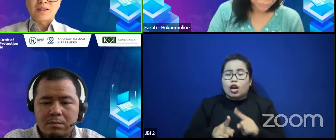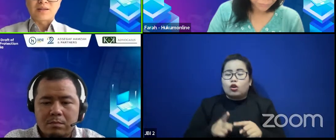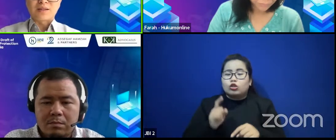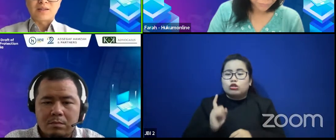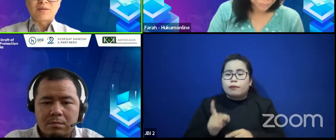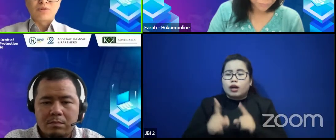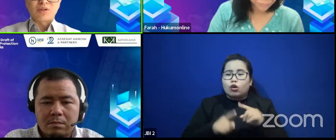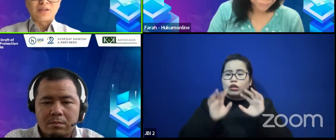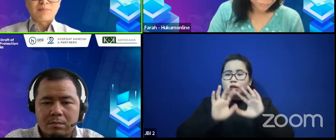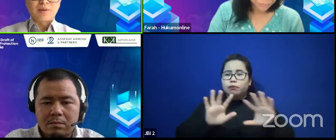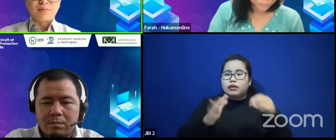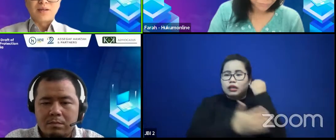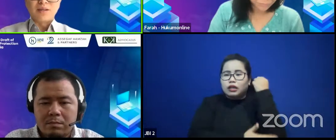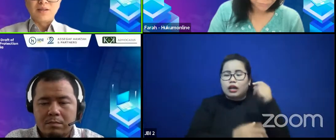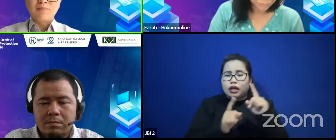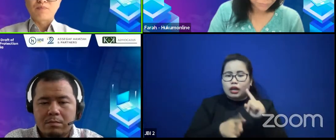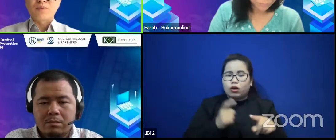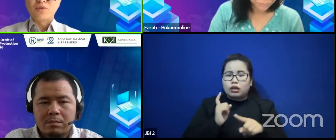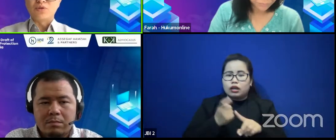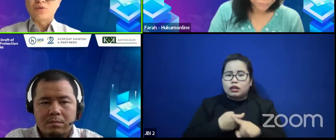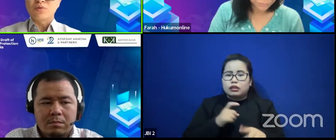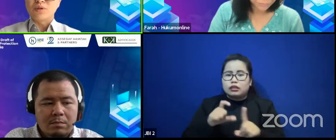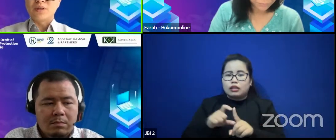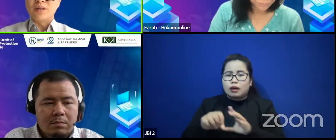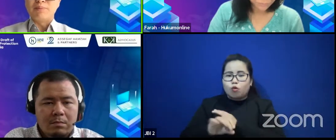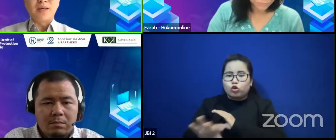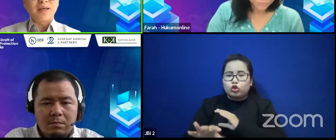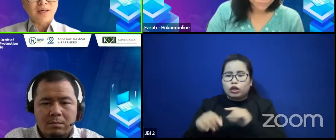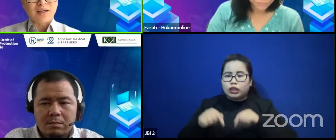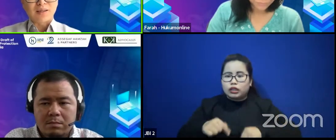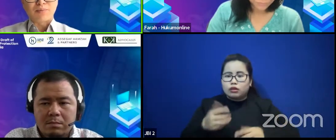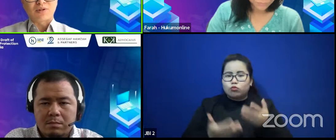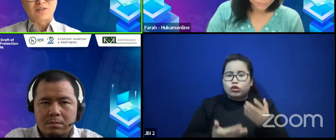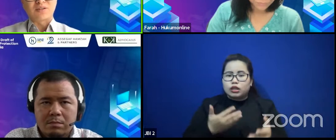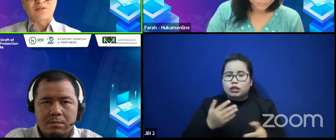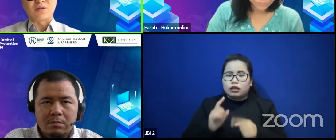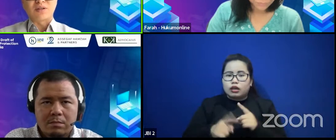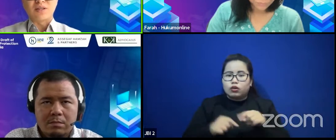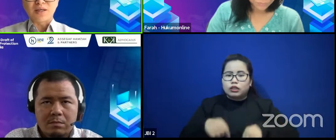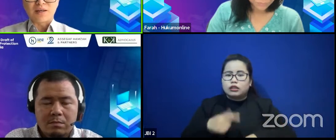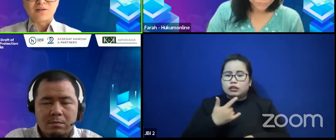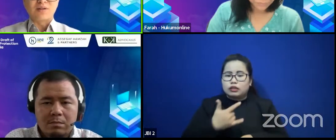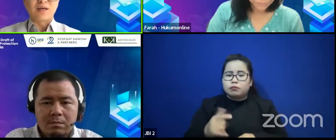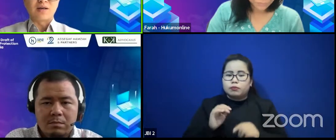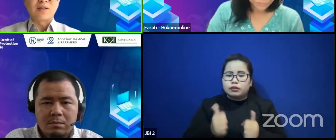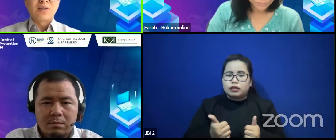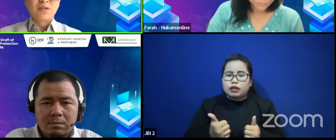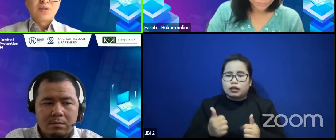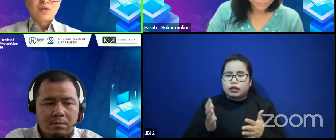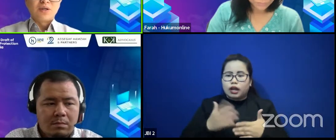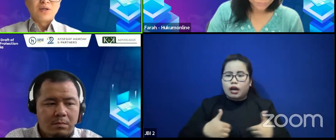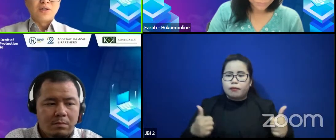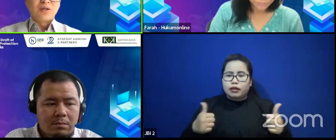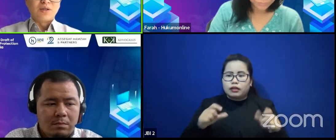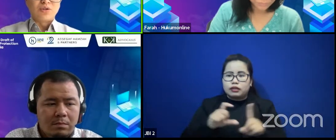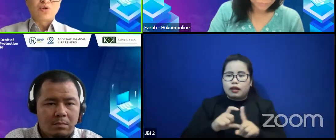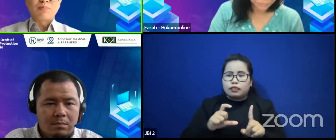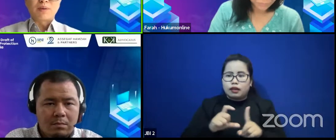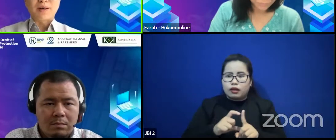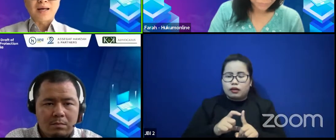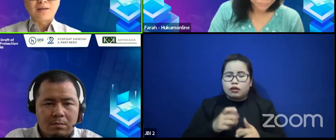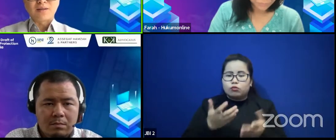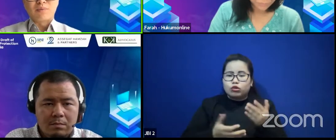ketika terjadi kebocoran data pribadi demi sri-edi tv-nya data PPSSPP artinya gitu yang